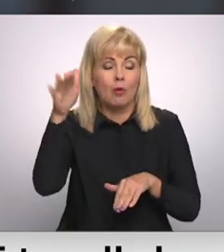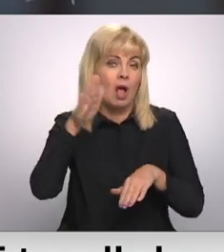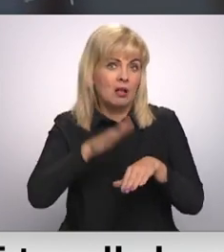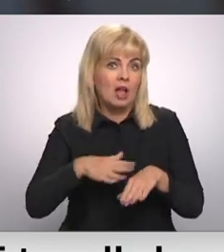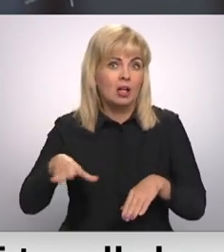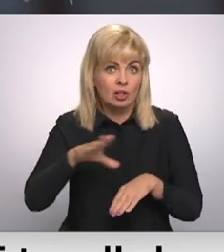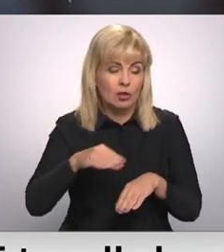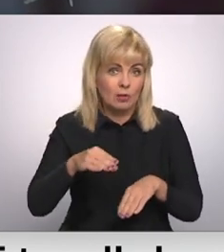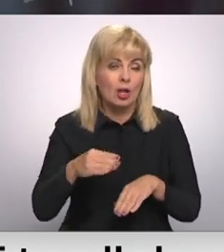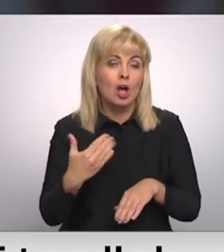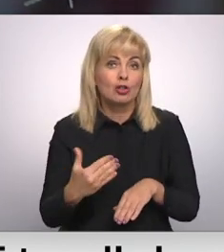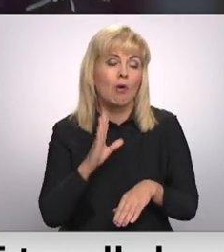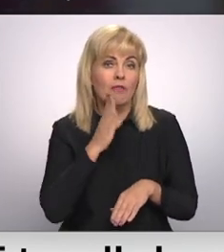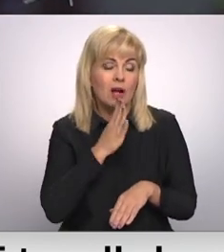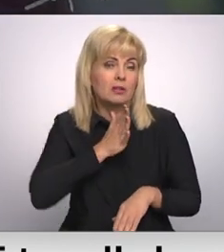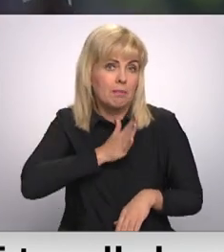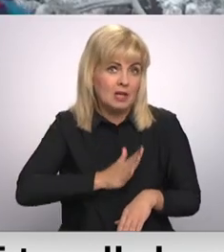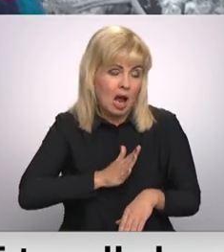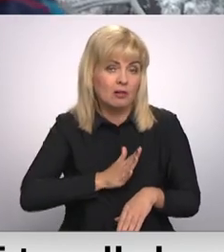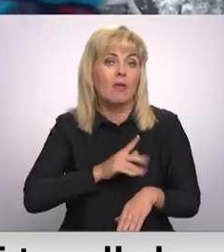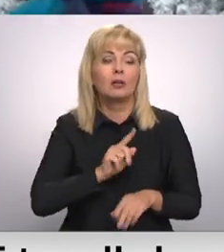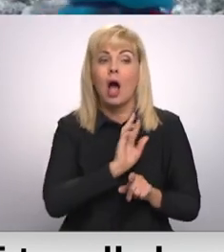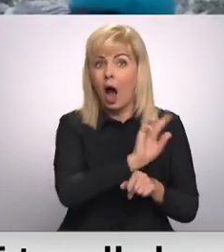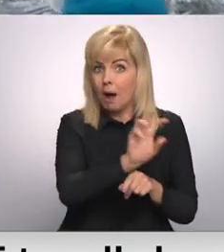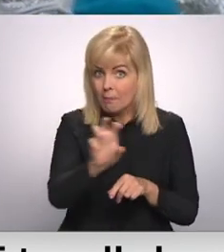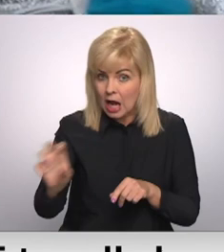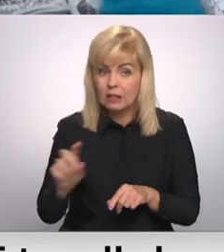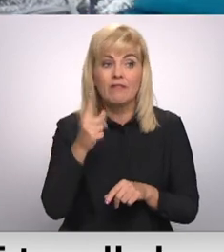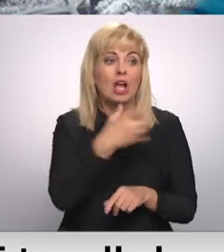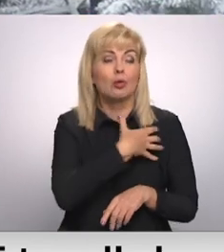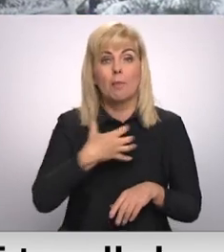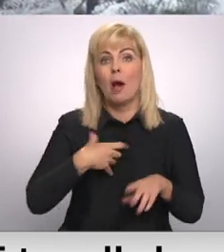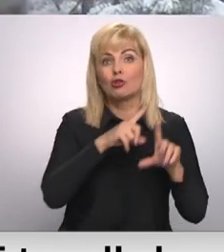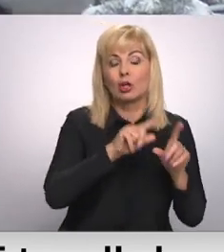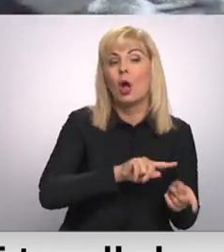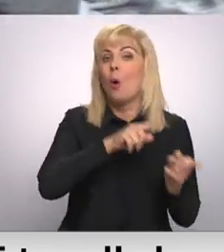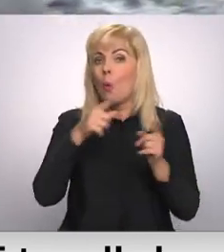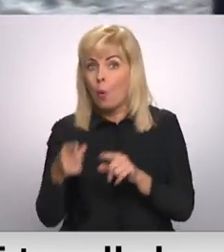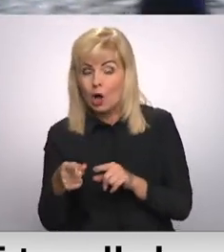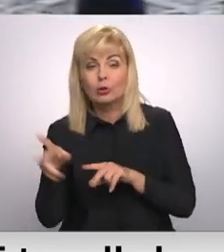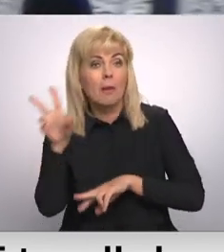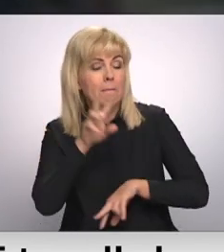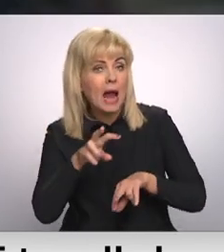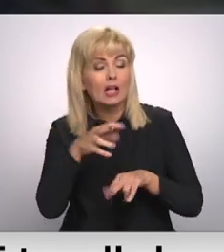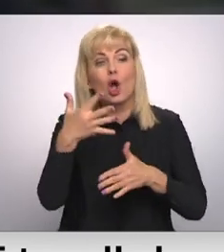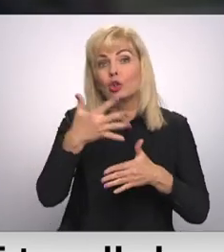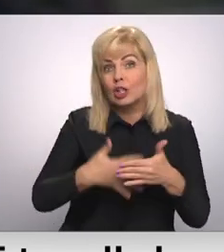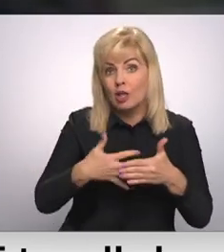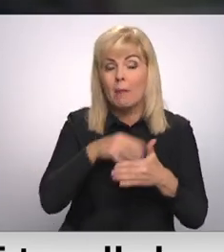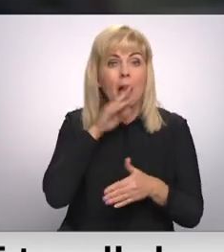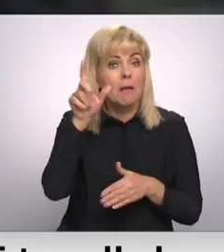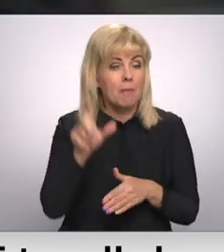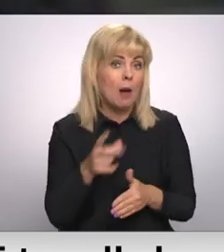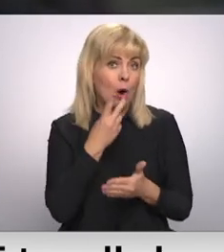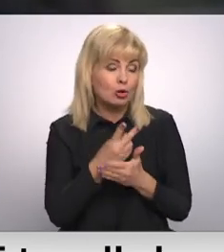ģimenei šovasar nācies piedzīvot pamatīgu riņķa danci no vienas pašvaldības iestādes uz otru meklējot risinājumu. Mamma uzskata,